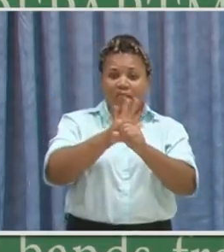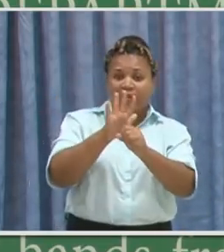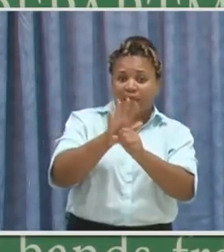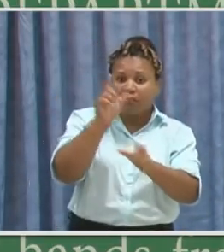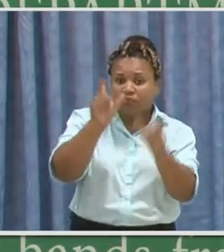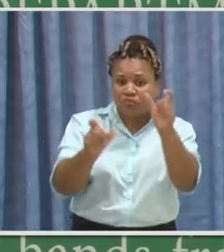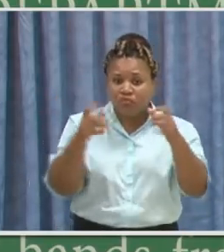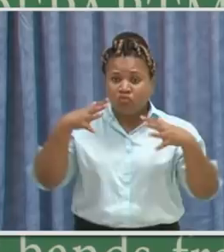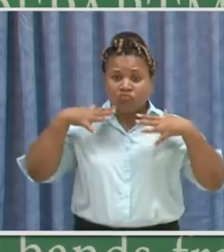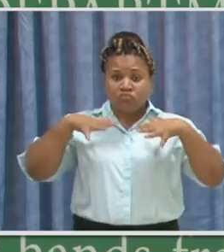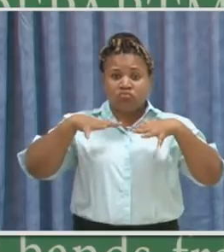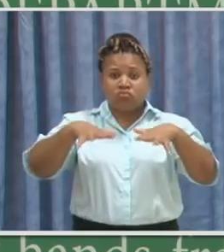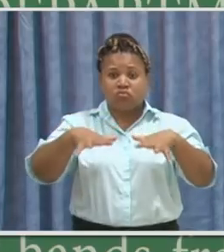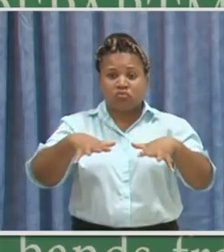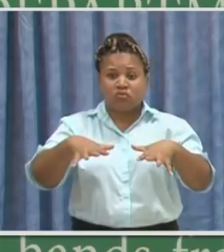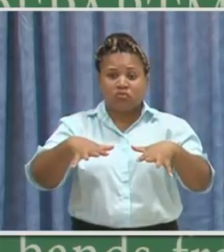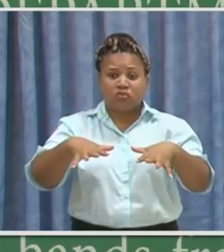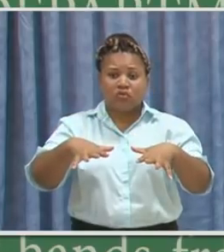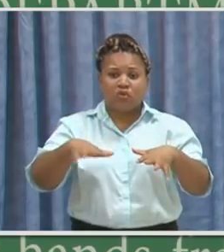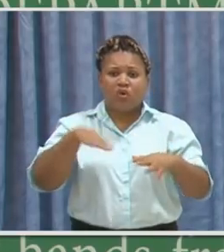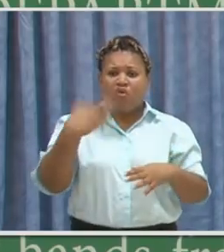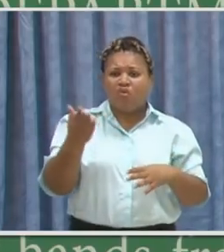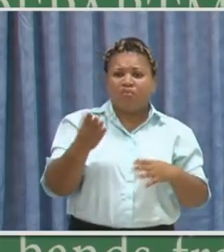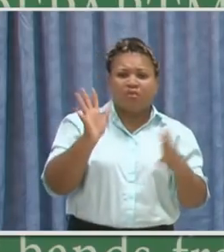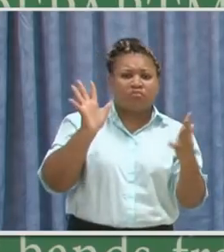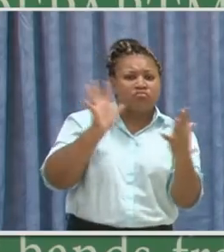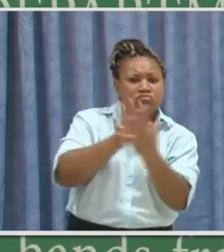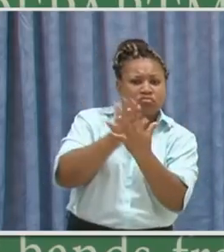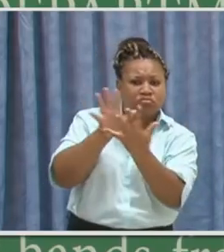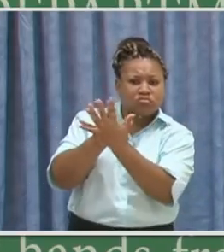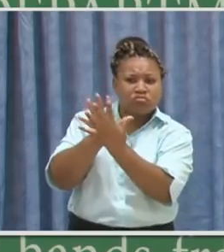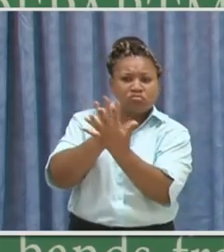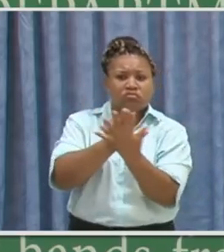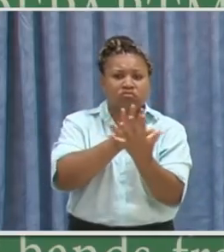risque de transmission avec les autres timons, ainsi de suite, ainsi de suite.